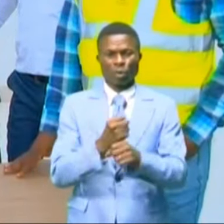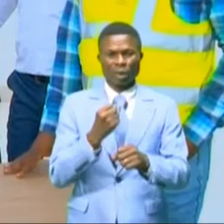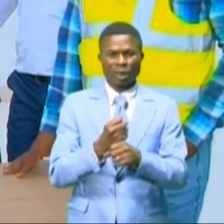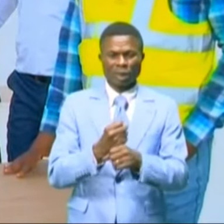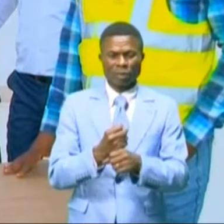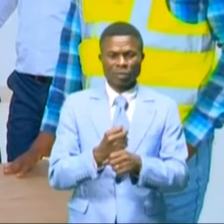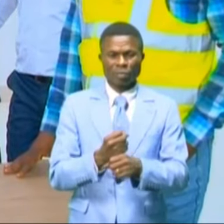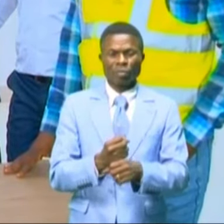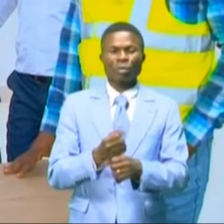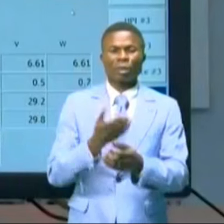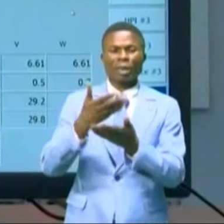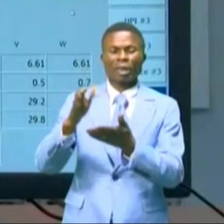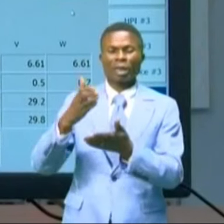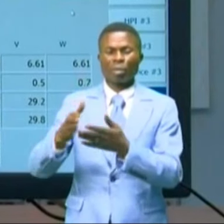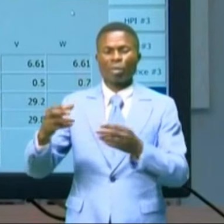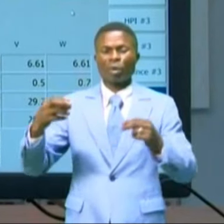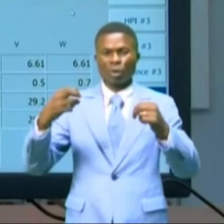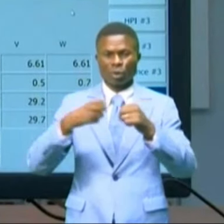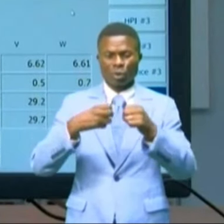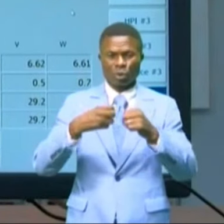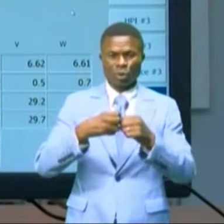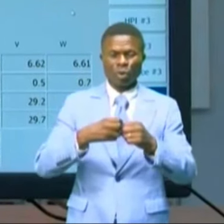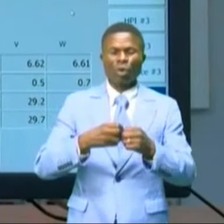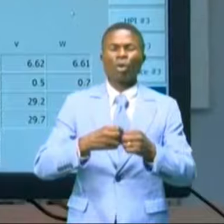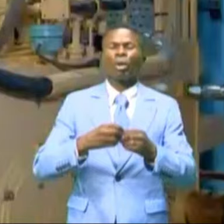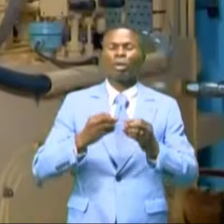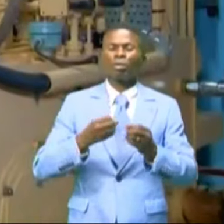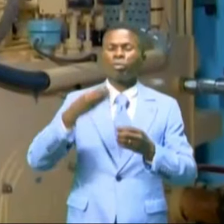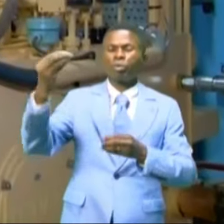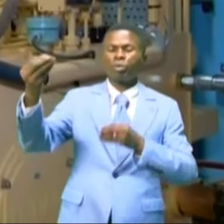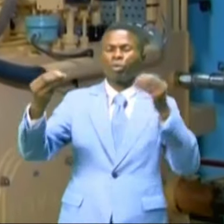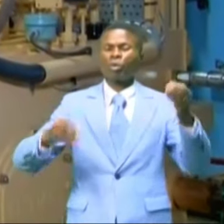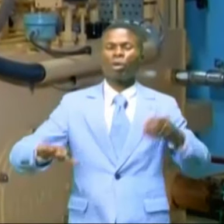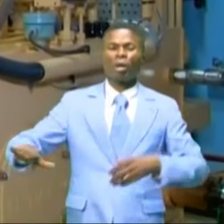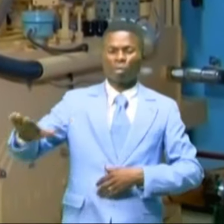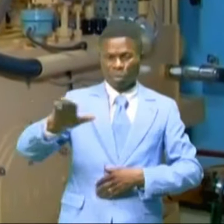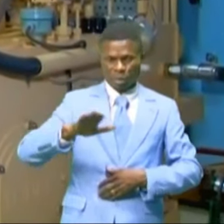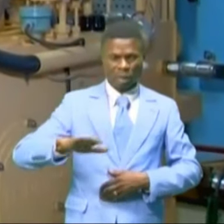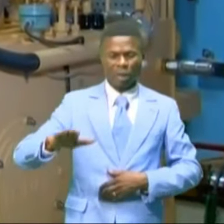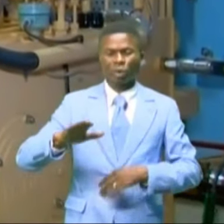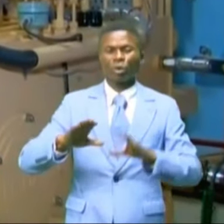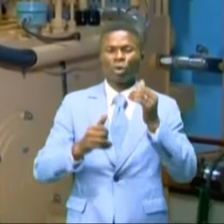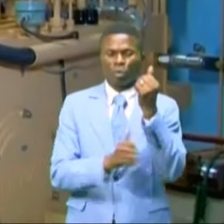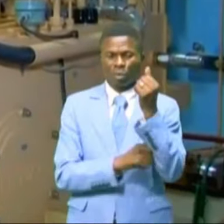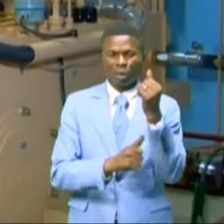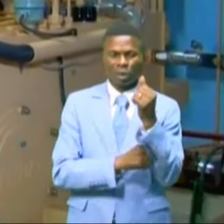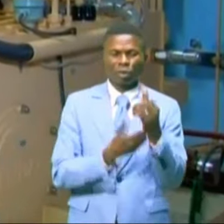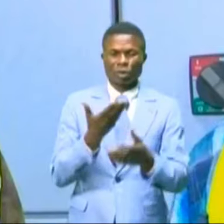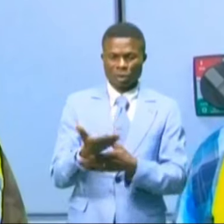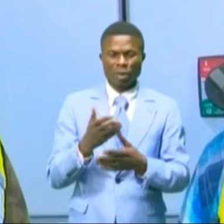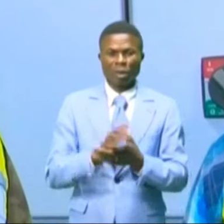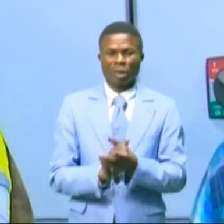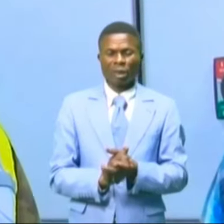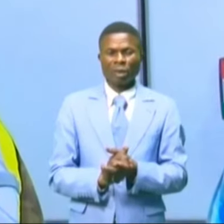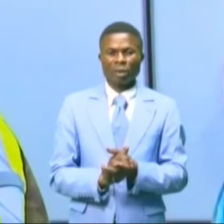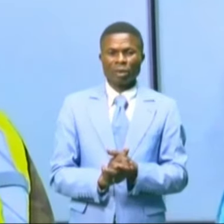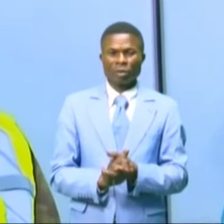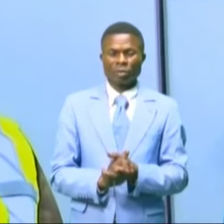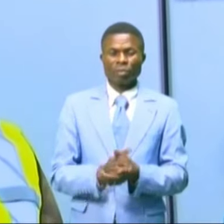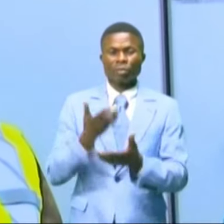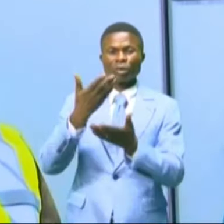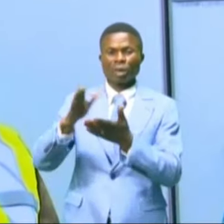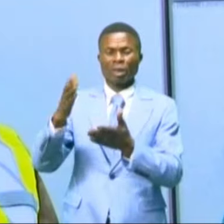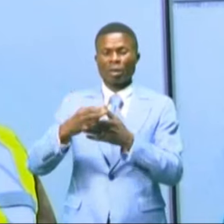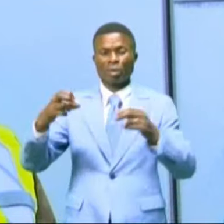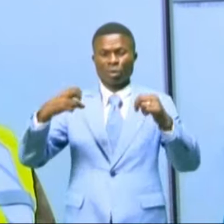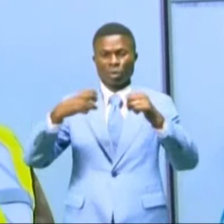entraîner le chargement de lignes pour que l'énergie produite soit distribuée aux consommateurs. Pendant le chargement de la ligne,